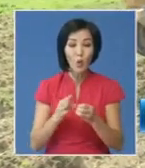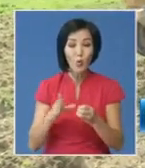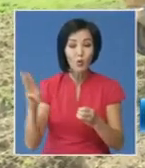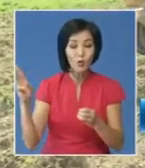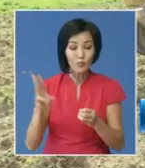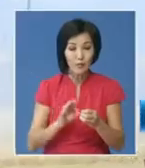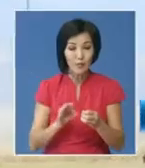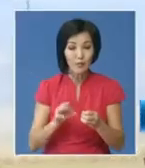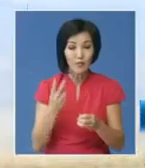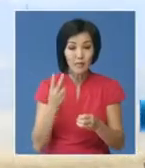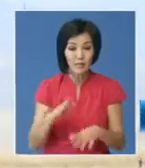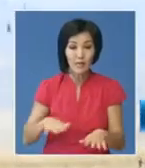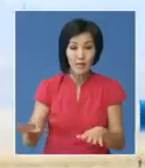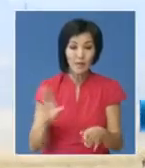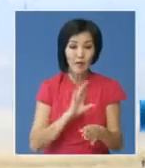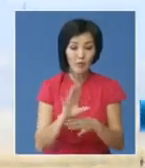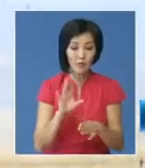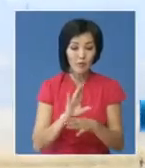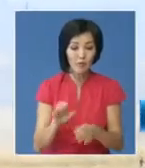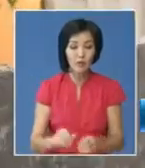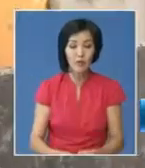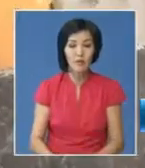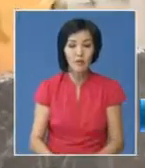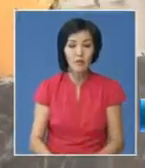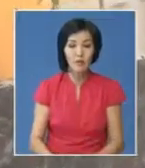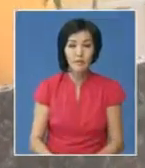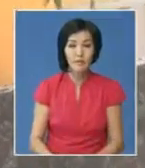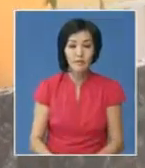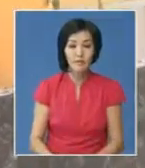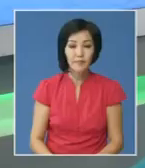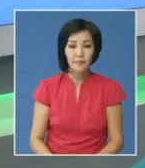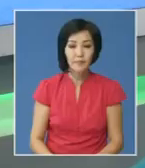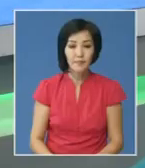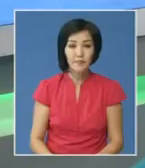аймақ өндіреді. Аял Сансызбаева, Надир Хамзин, Жетісу арнасы, Көксу ауданынан.